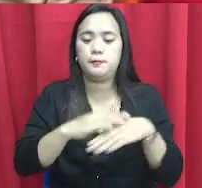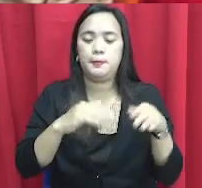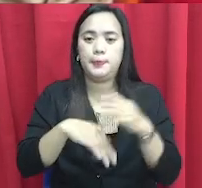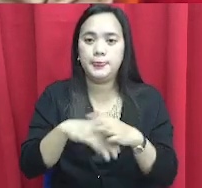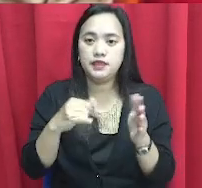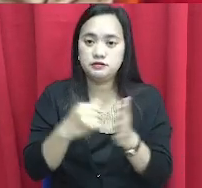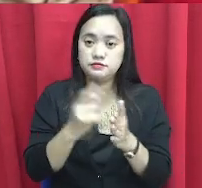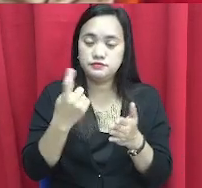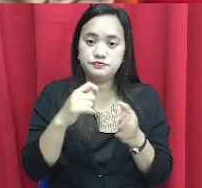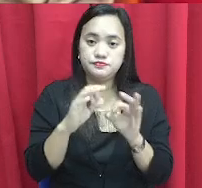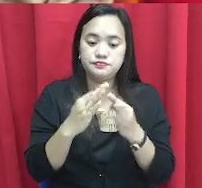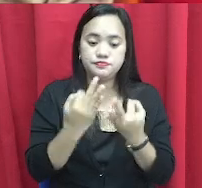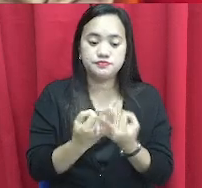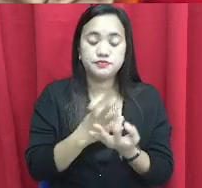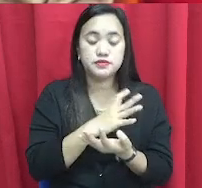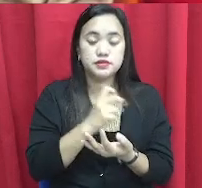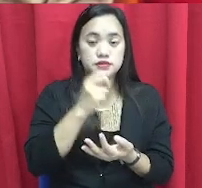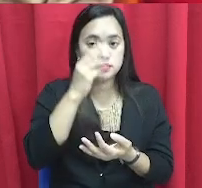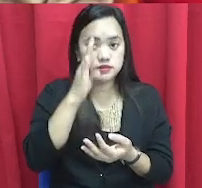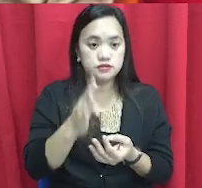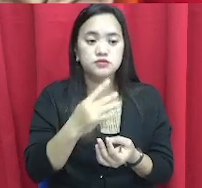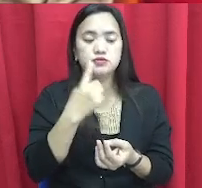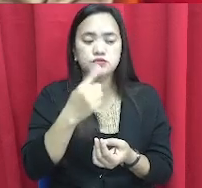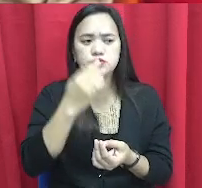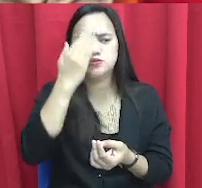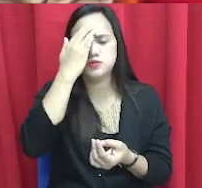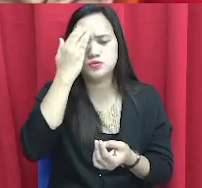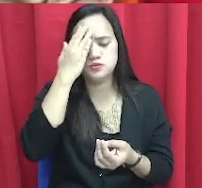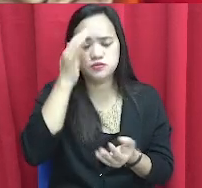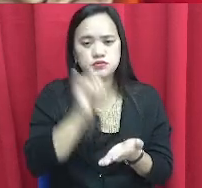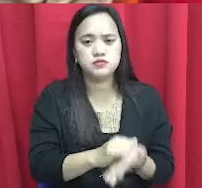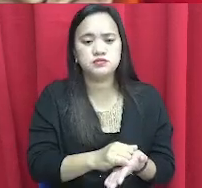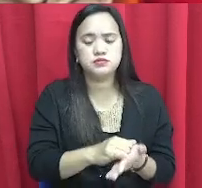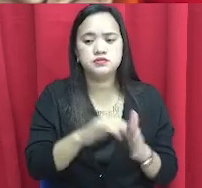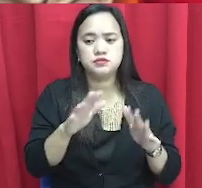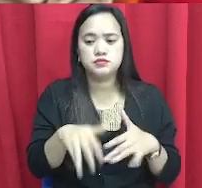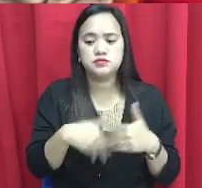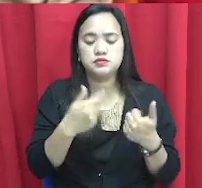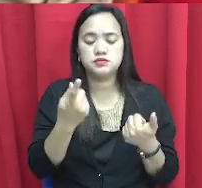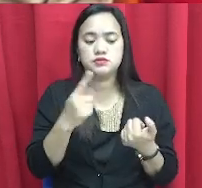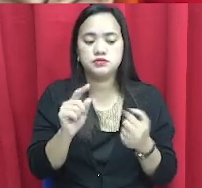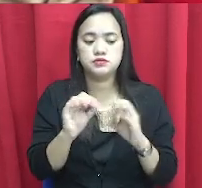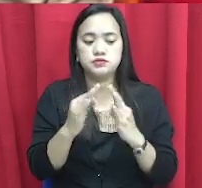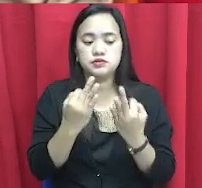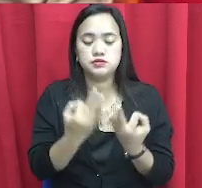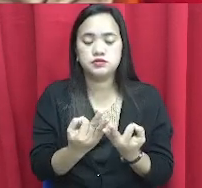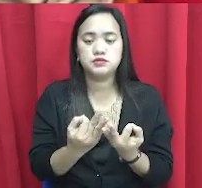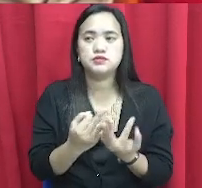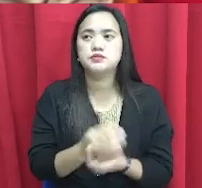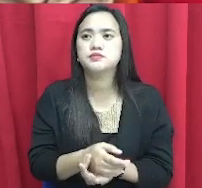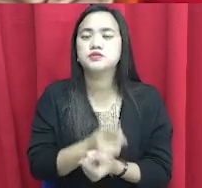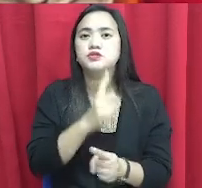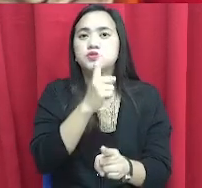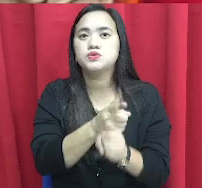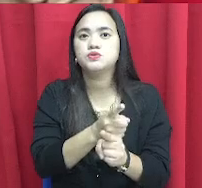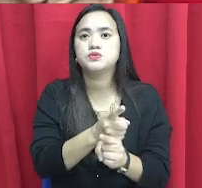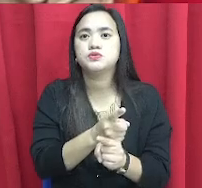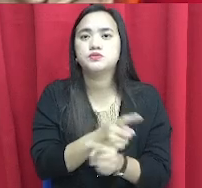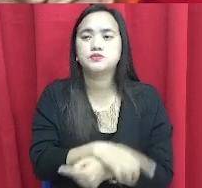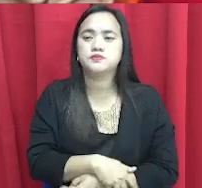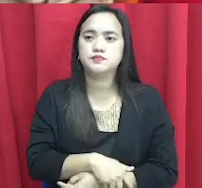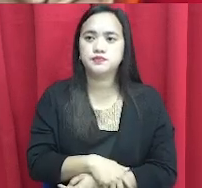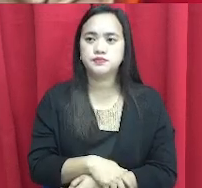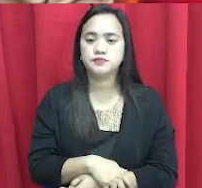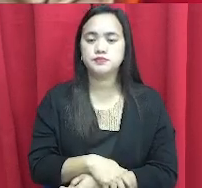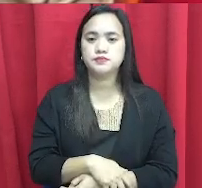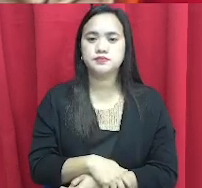the family at ang diyos lamang ang nakakaalam kung paano ang pamilya ay totoong magiging maayos na pamilya